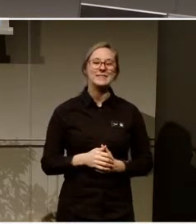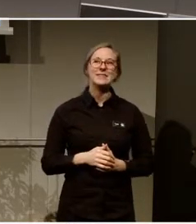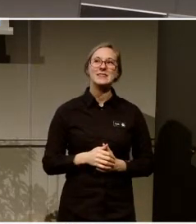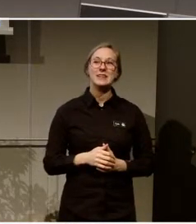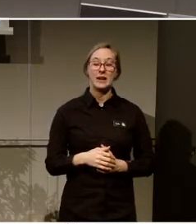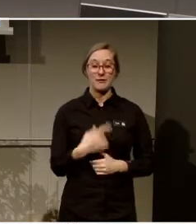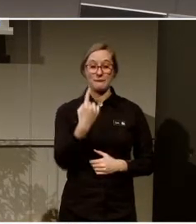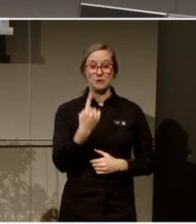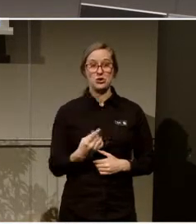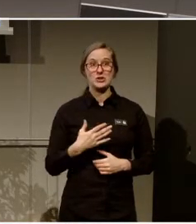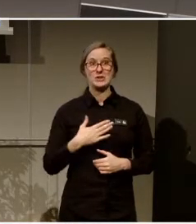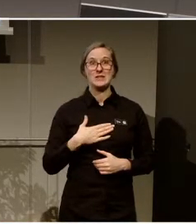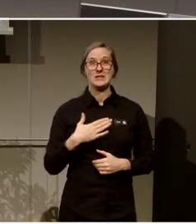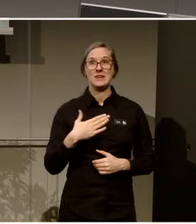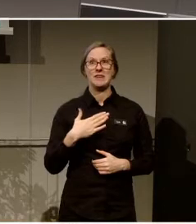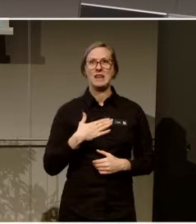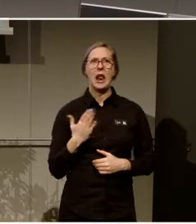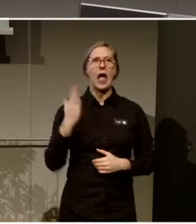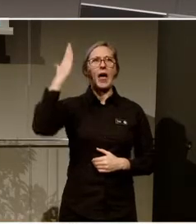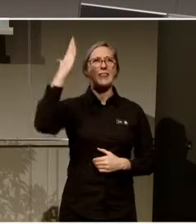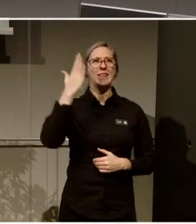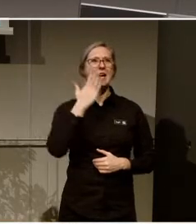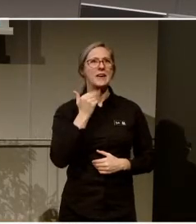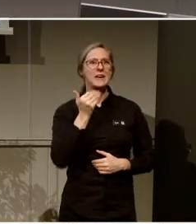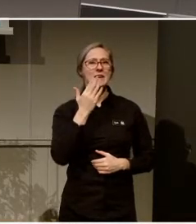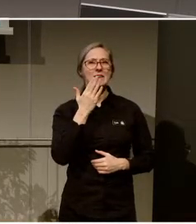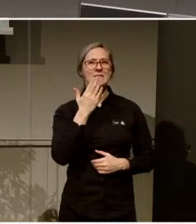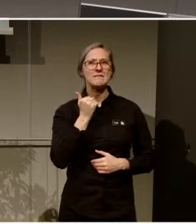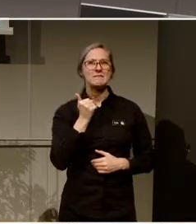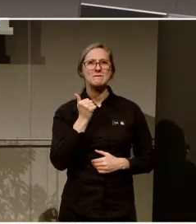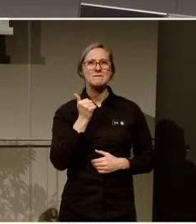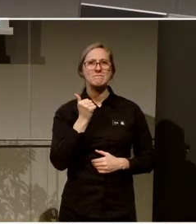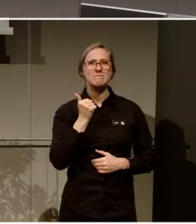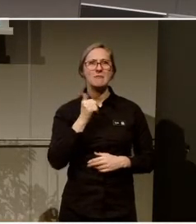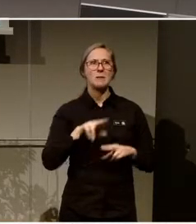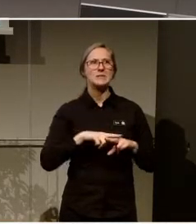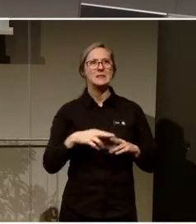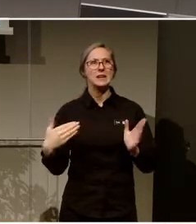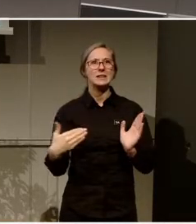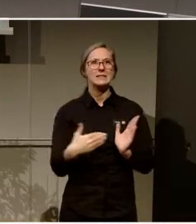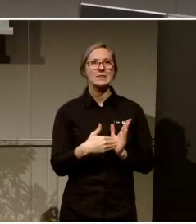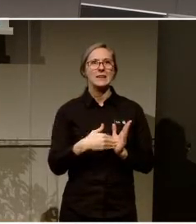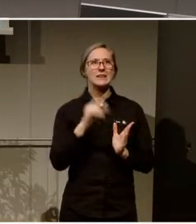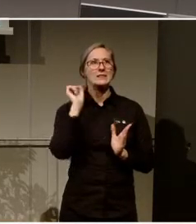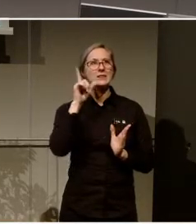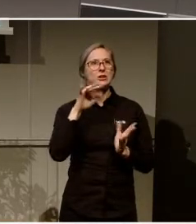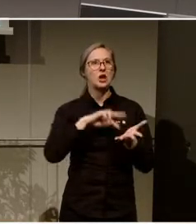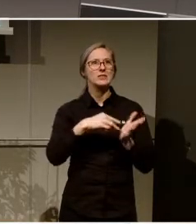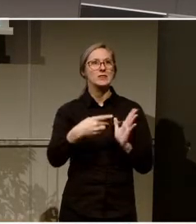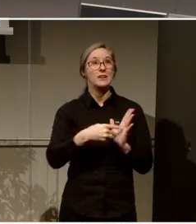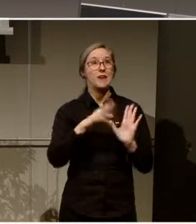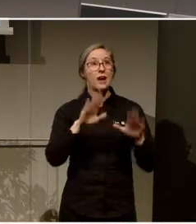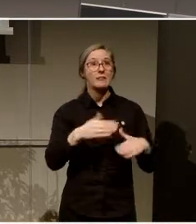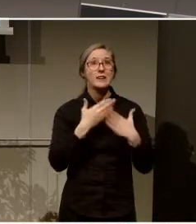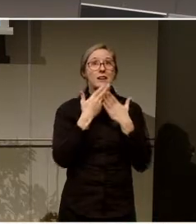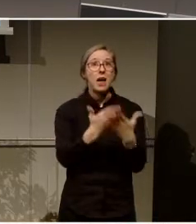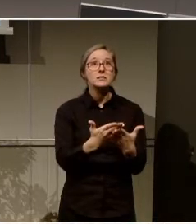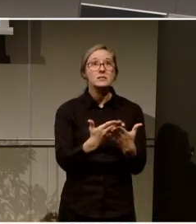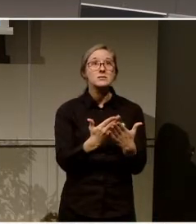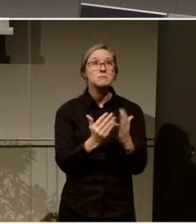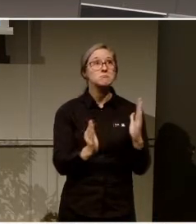Jag vill börja med bara handuppräckning. Hur många känner till digitaliseringsstrategin och har läst kanske till och med